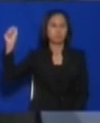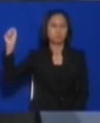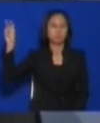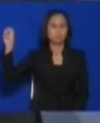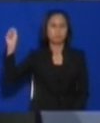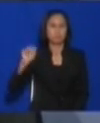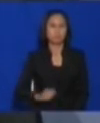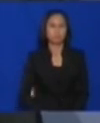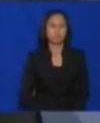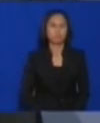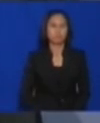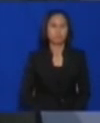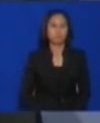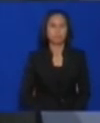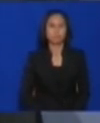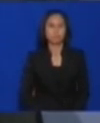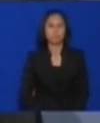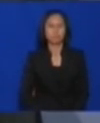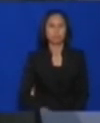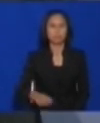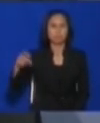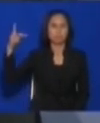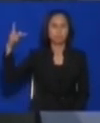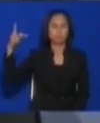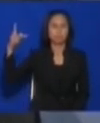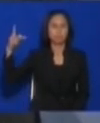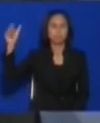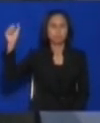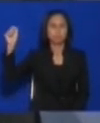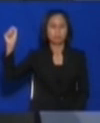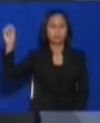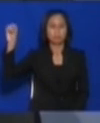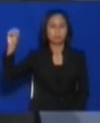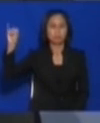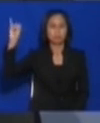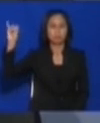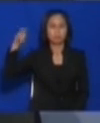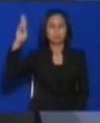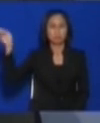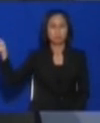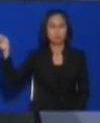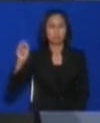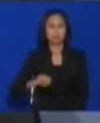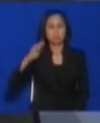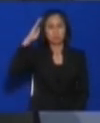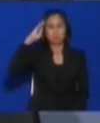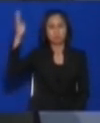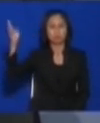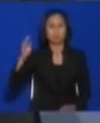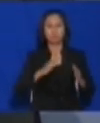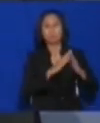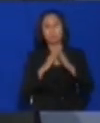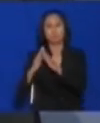bersama-sama kasih artinya Ayah inovasi pemimpin kota Tegal harus menjadi contoh dan pendorong